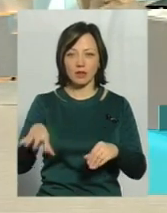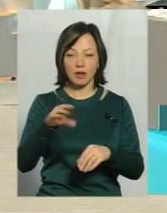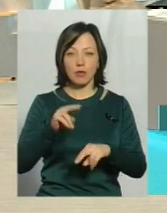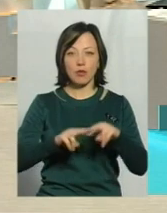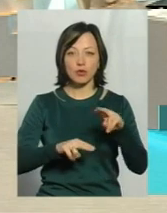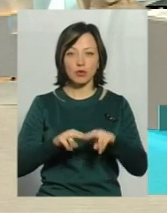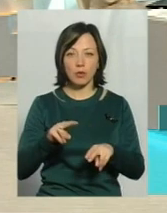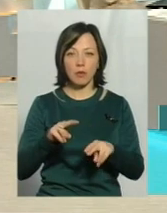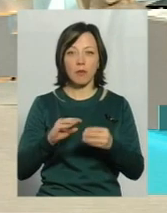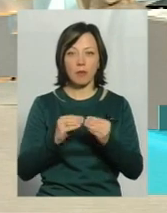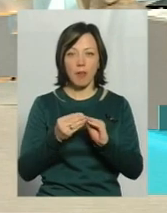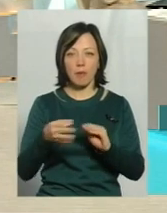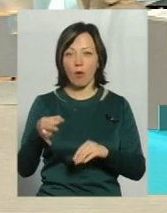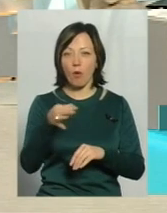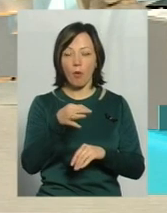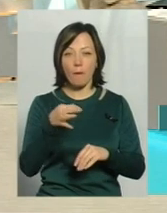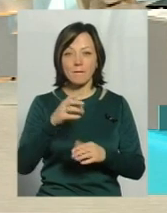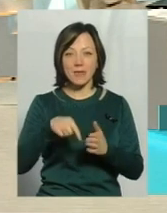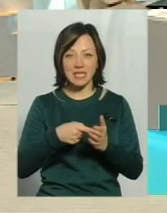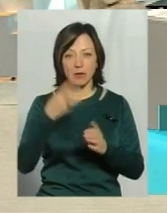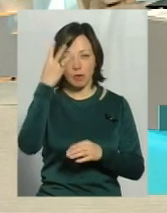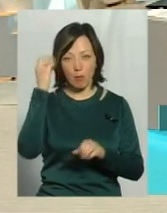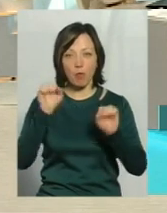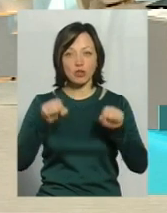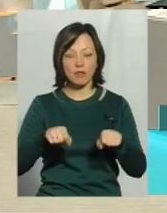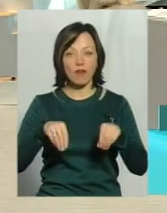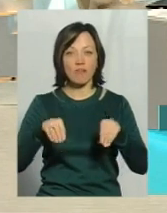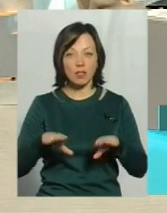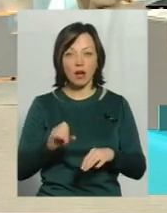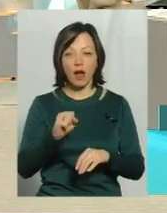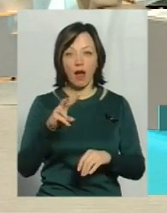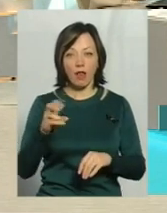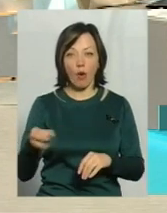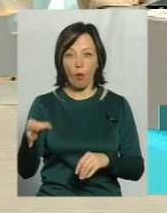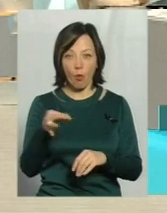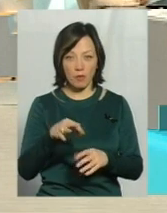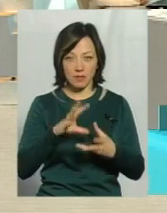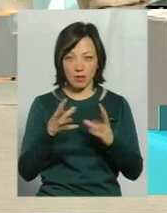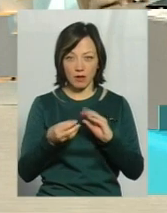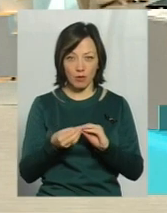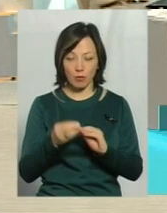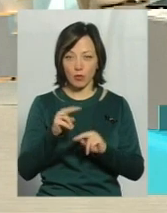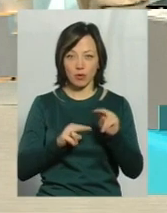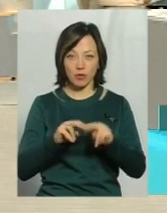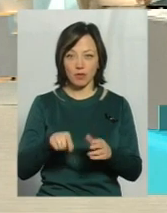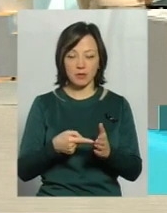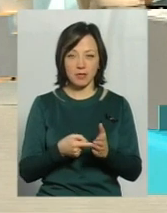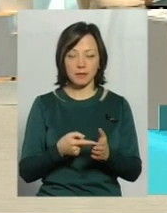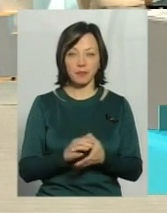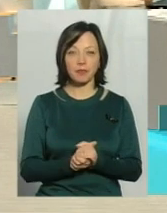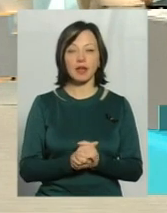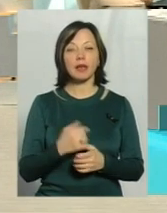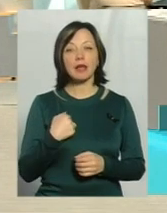побудова проблеми Хмельниччини, Хмельницького так. міста можливо угу. вирішить, але області загалом побудова да, в місті я би більше саме...